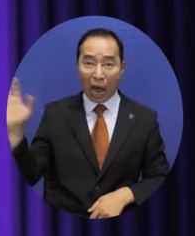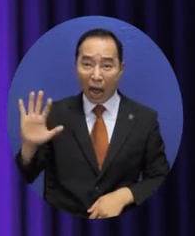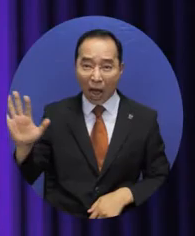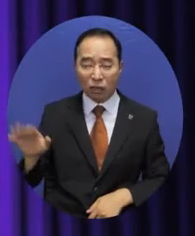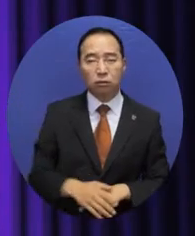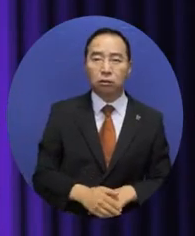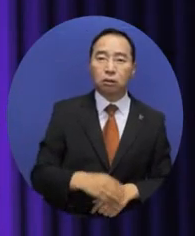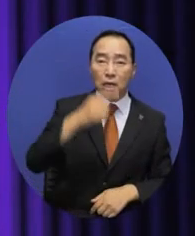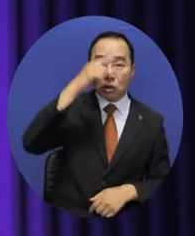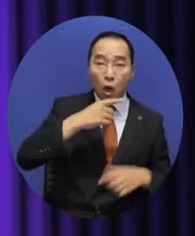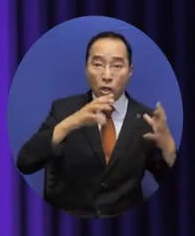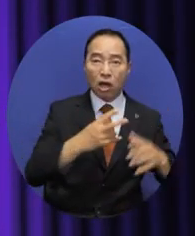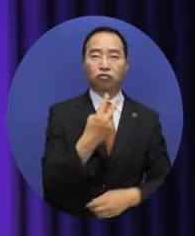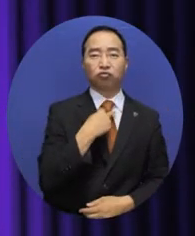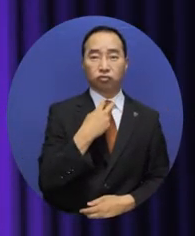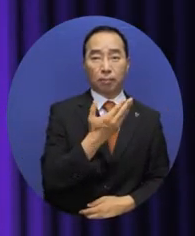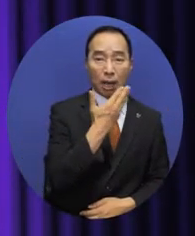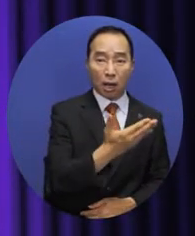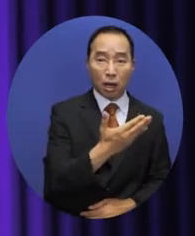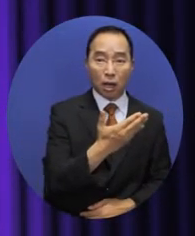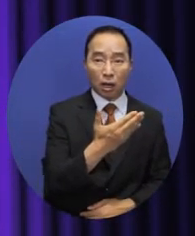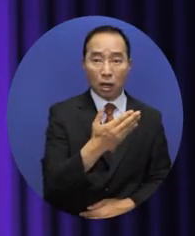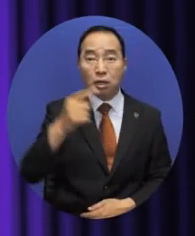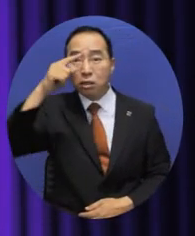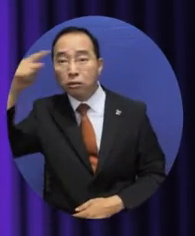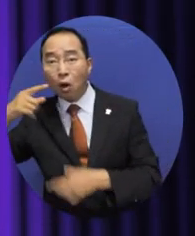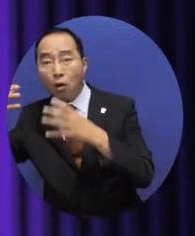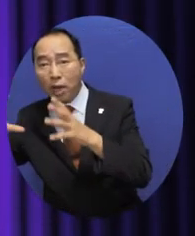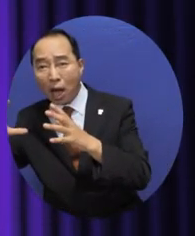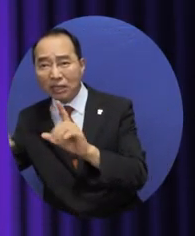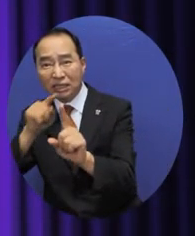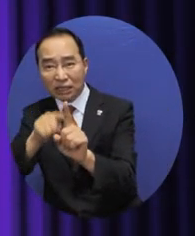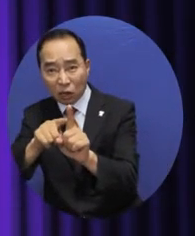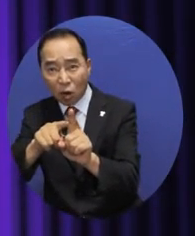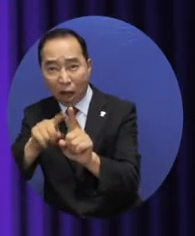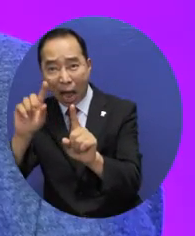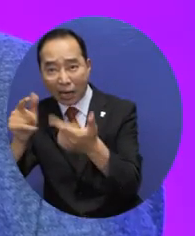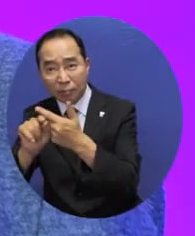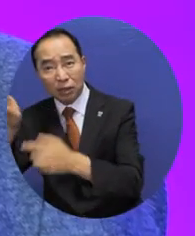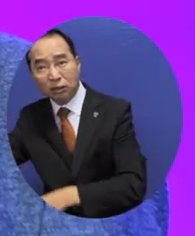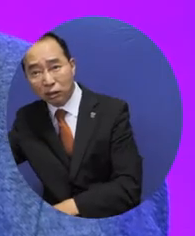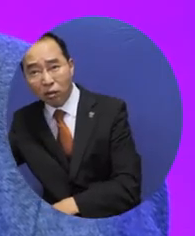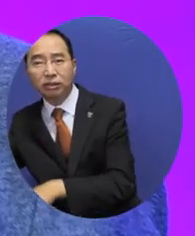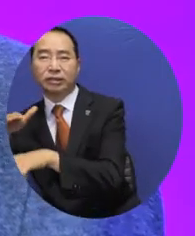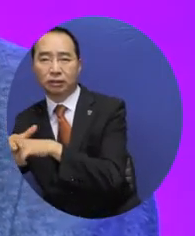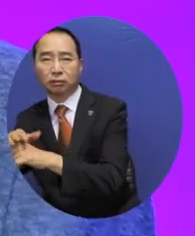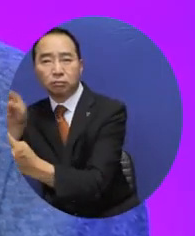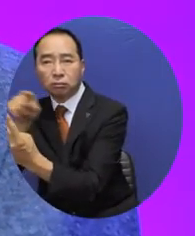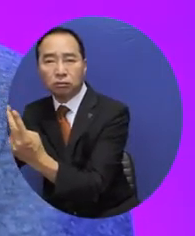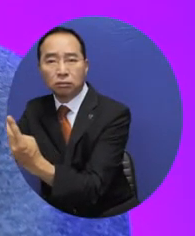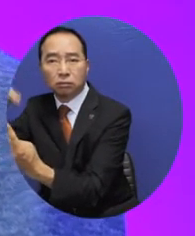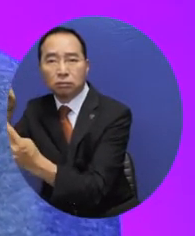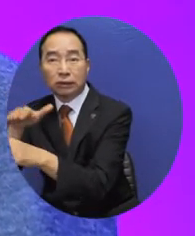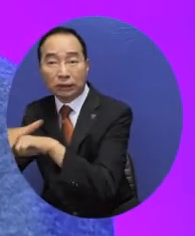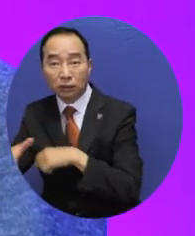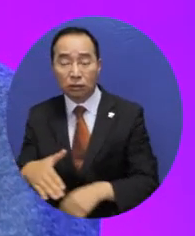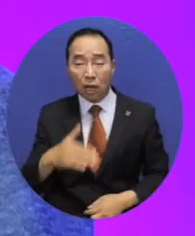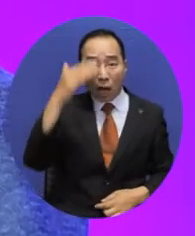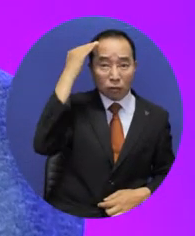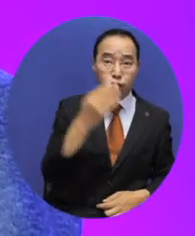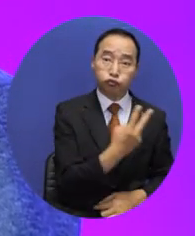그래서 이분법적 모순율이 서양의 사상과 논리의 바탕입니다. 그리고 우리 또한 서양의 교육을